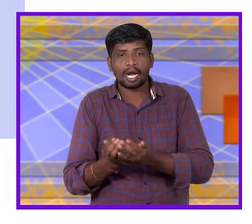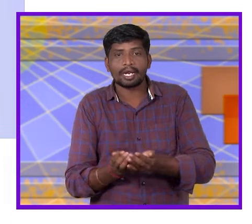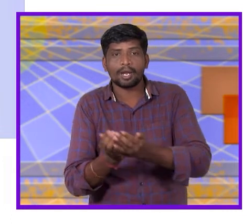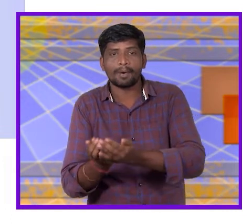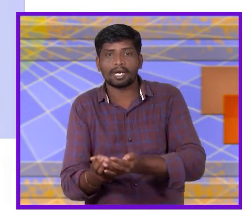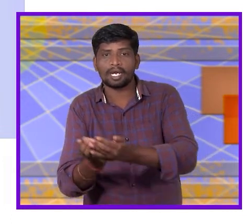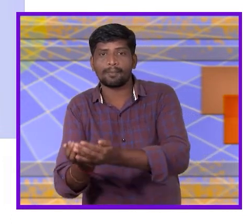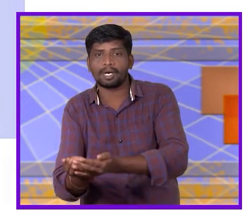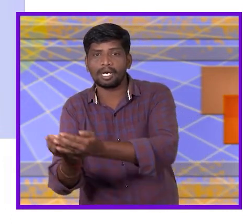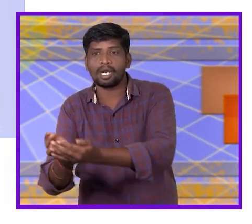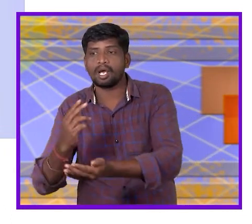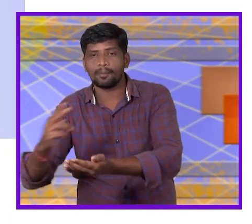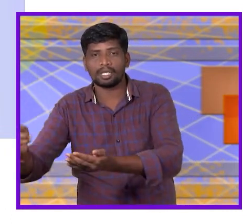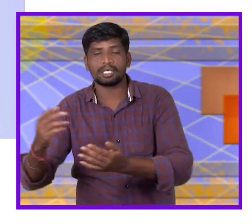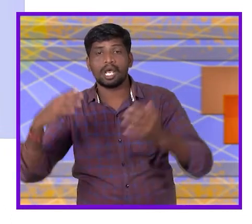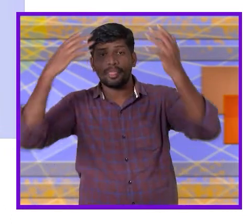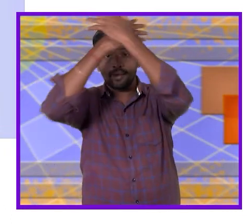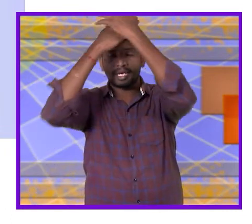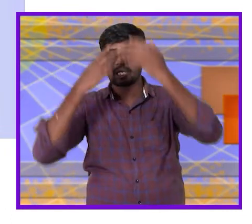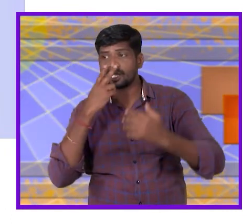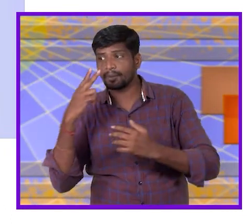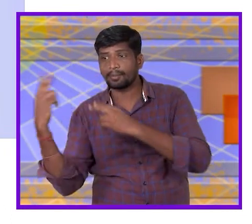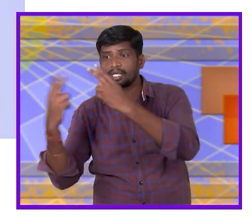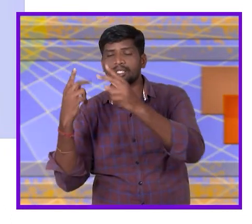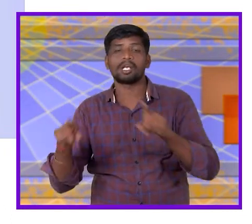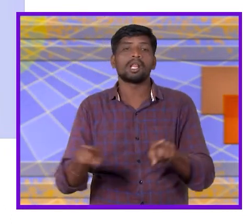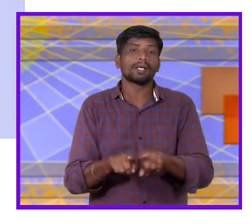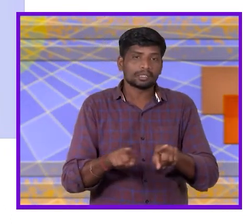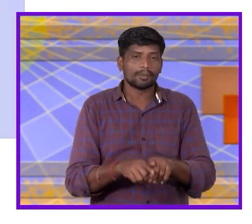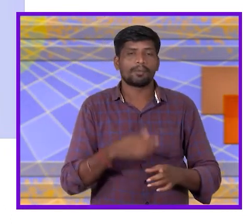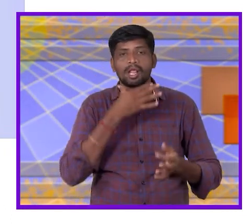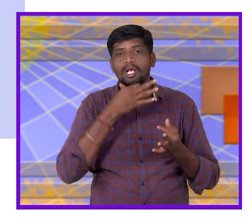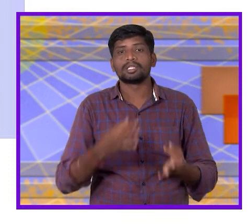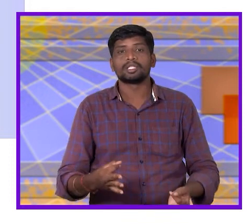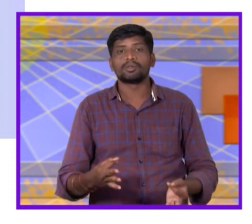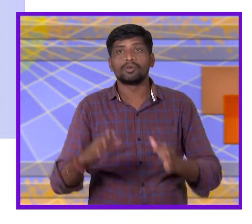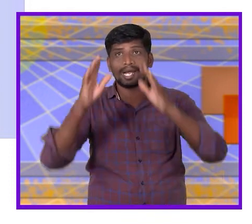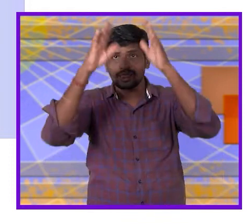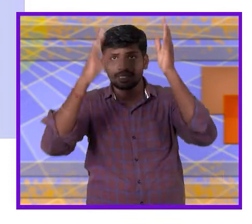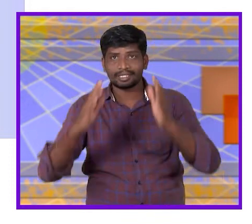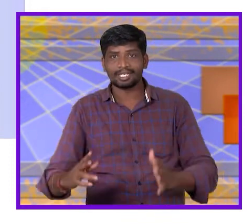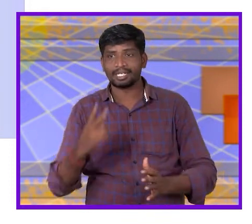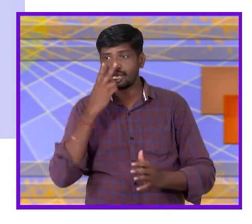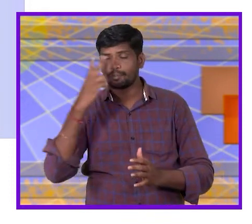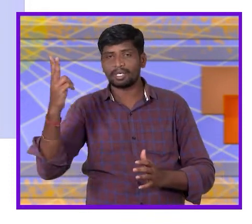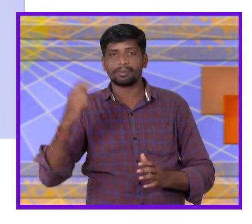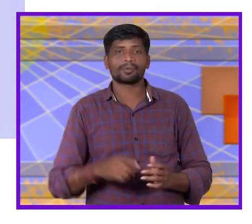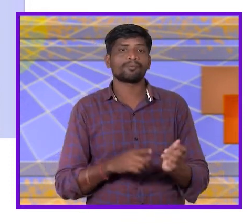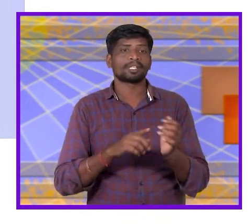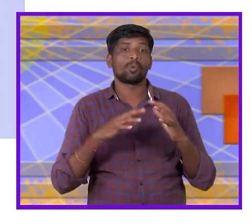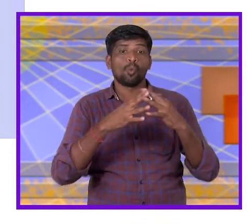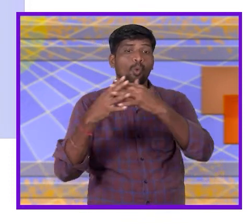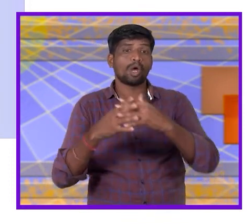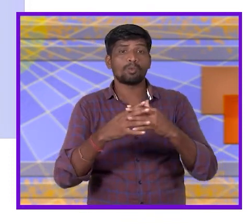விவேகானந்தர் பாறையை நம்ம எப்படி பார்க்குறோமோ அதுபோலவே திருவள்ளுவர் சிலையையும் நாம் சென்று பார்வையிடலாம். உள்நாட்டு வெளிநாட்டு சுற்றுலா